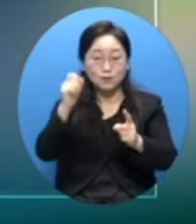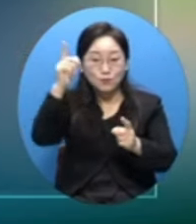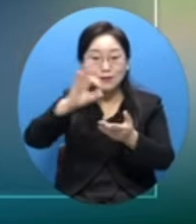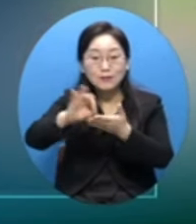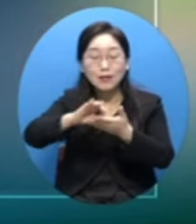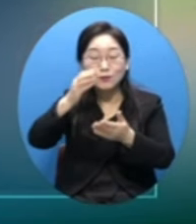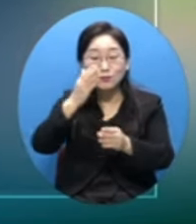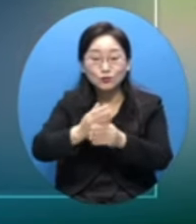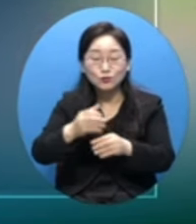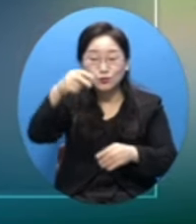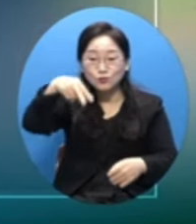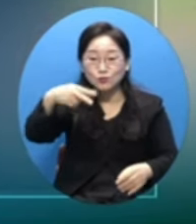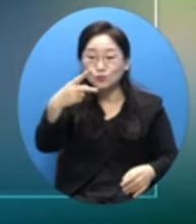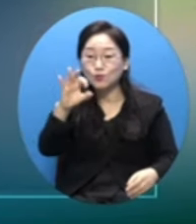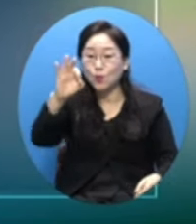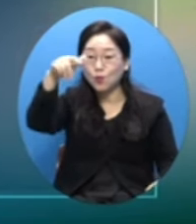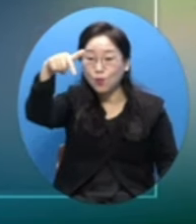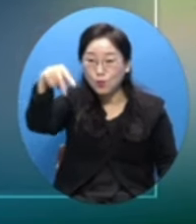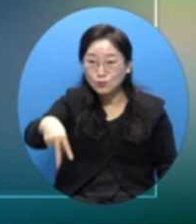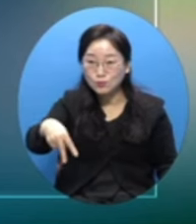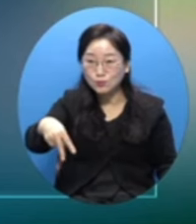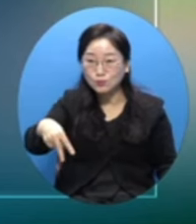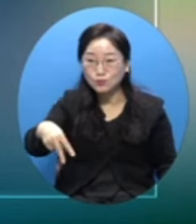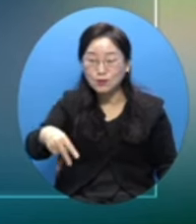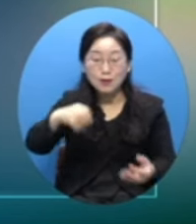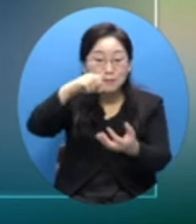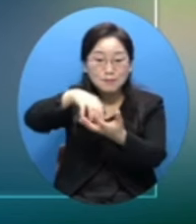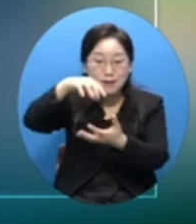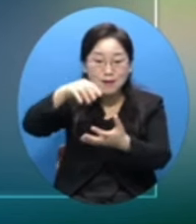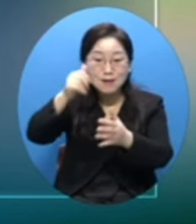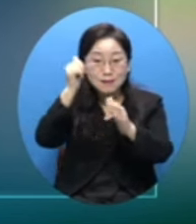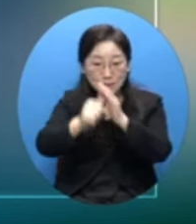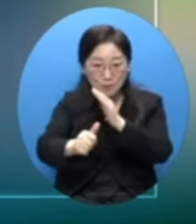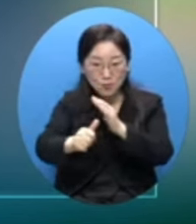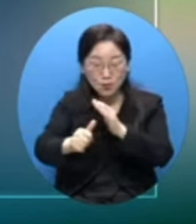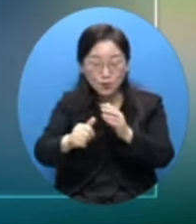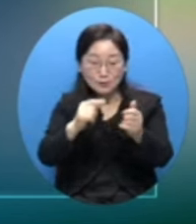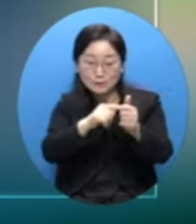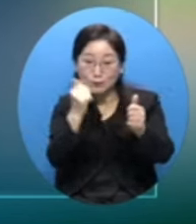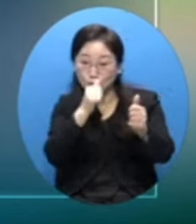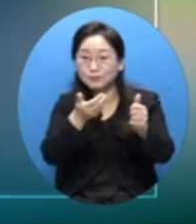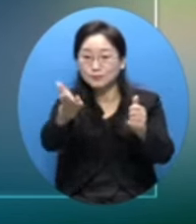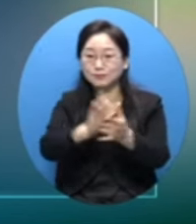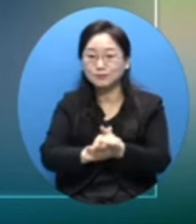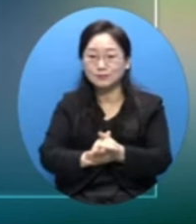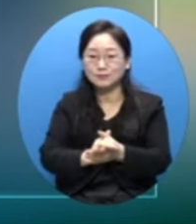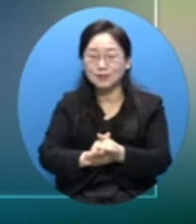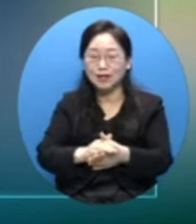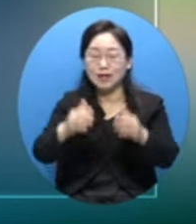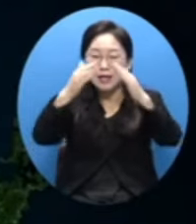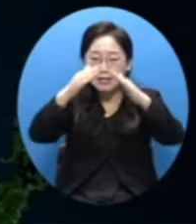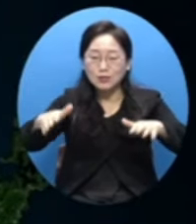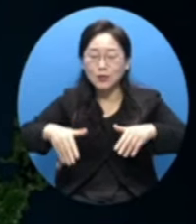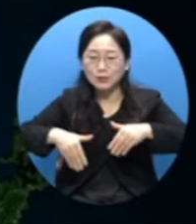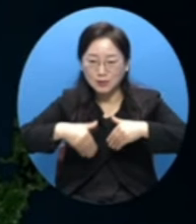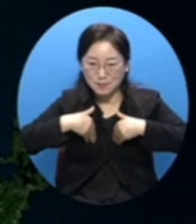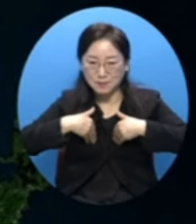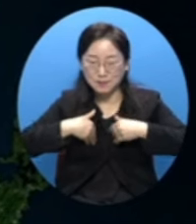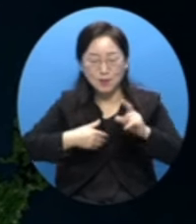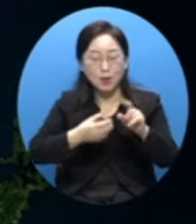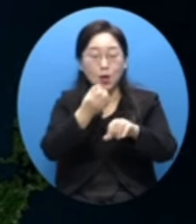유동부 치아바타 대표, 유동부 대표를 소개하기 원합니다. 전남 보성군